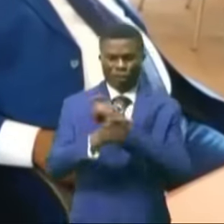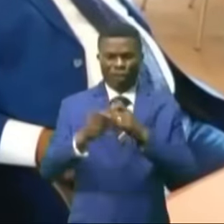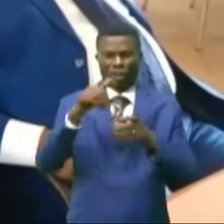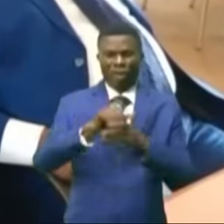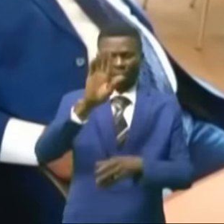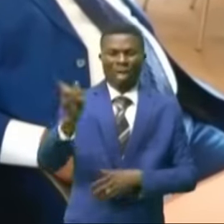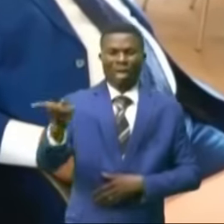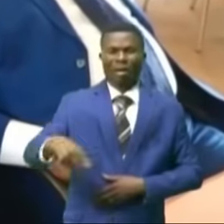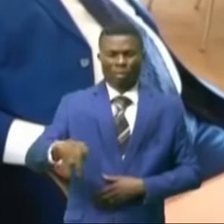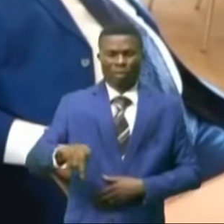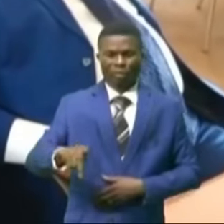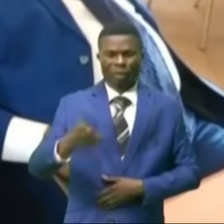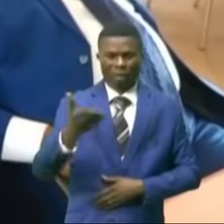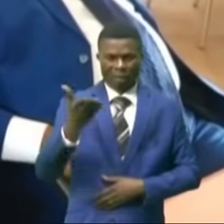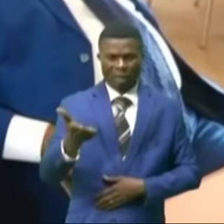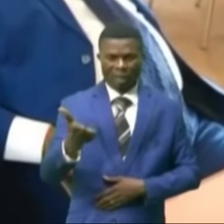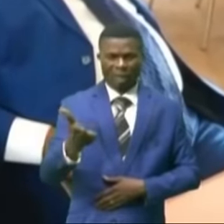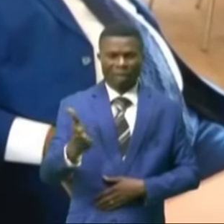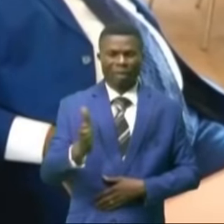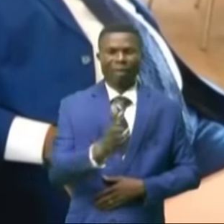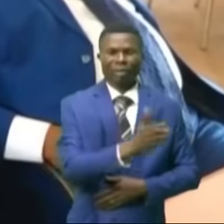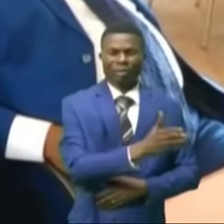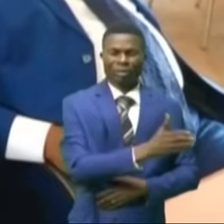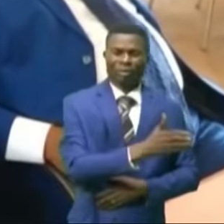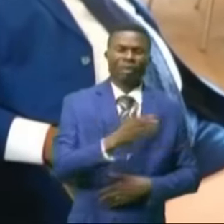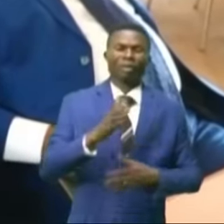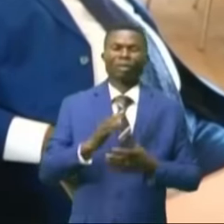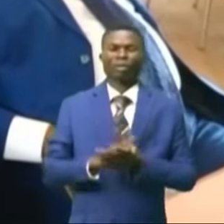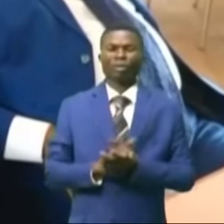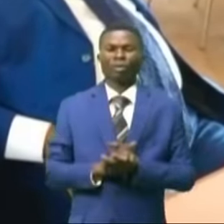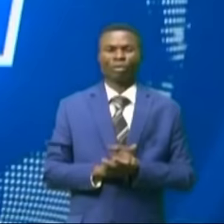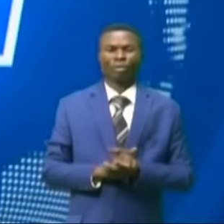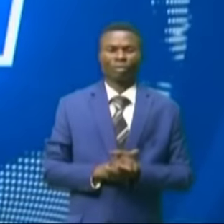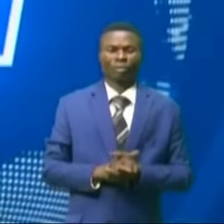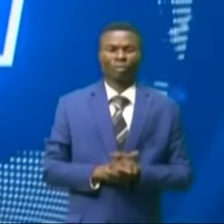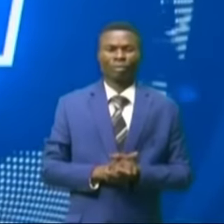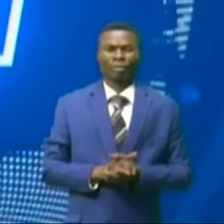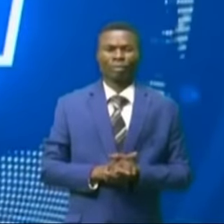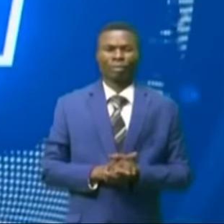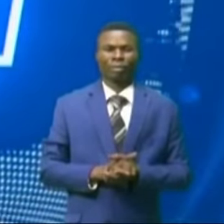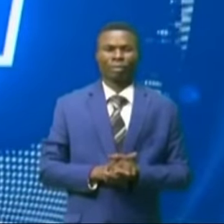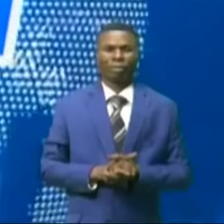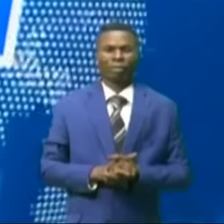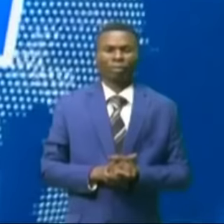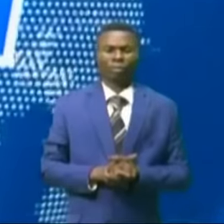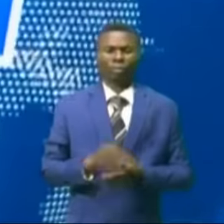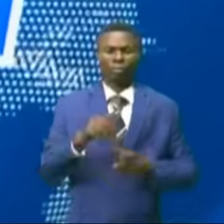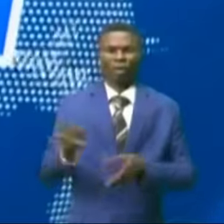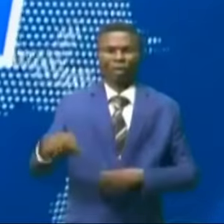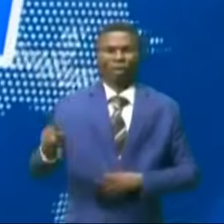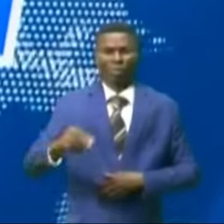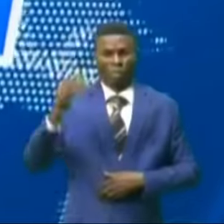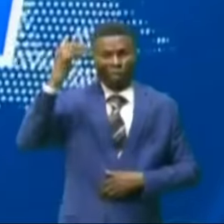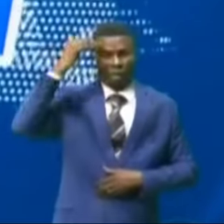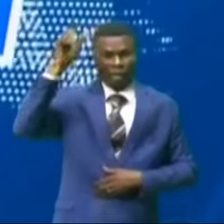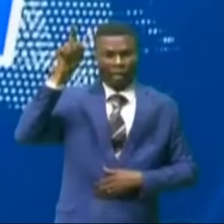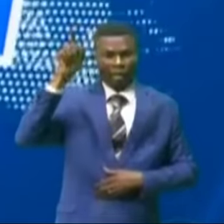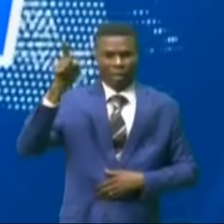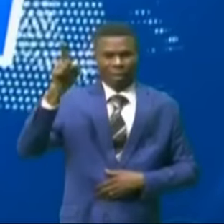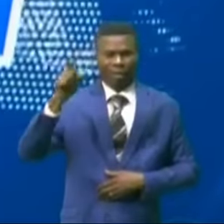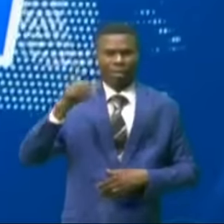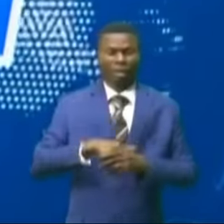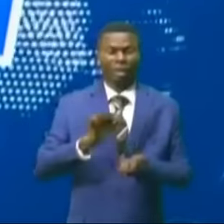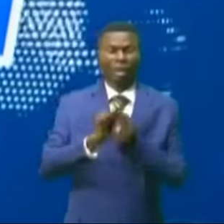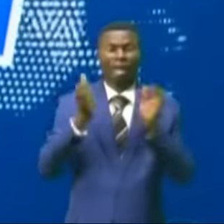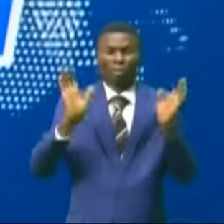à la tête de cette province de la République démocratique du Congo. Et dans la province de l'Équateur, c'est dans la